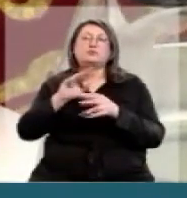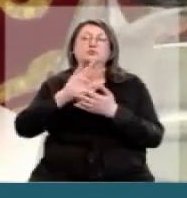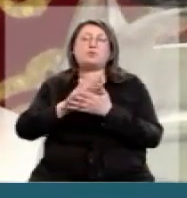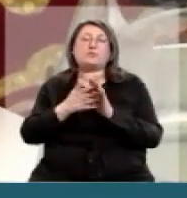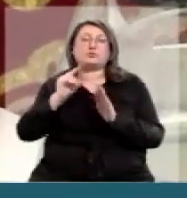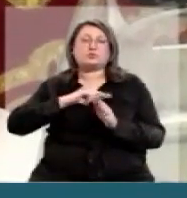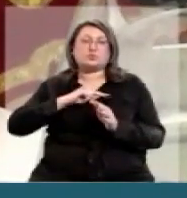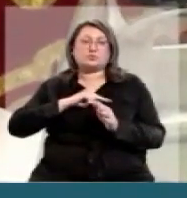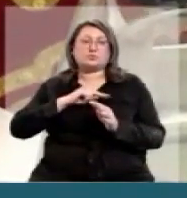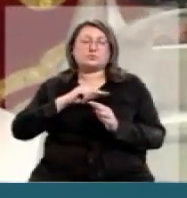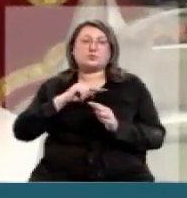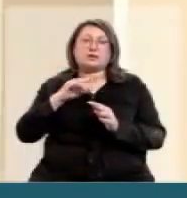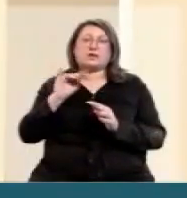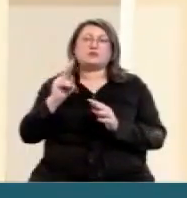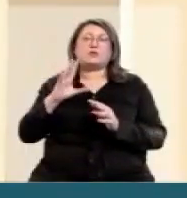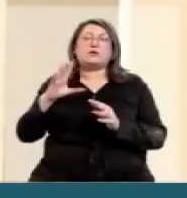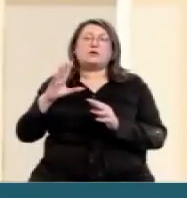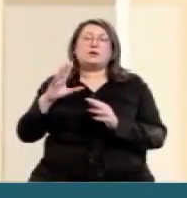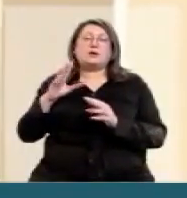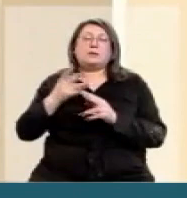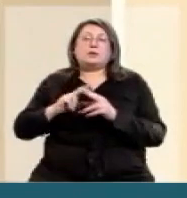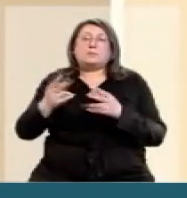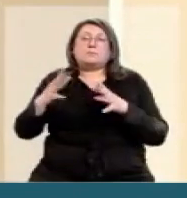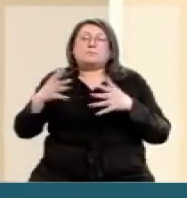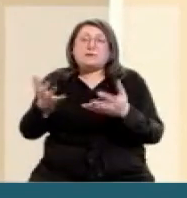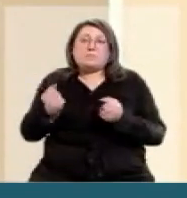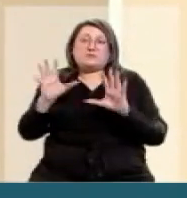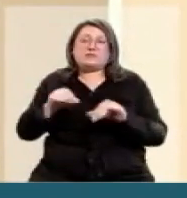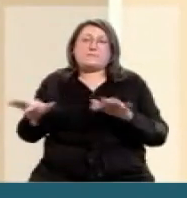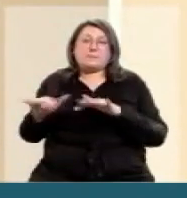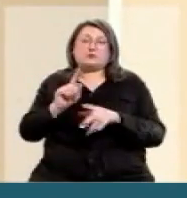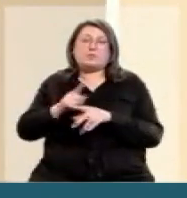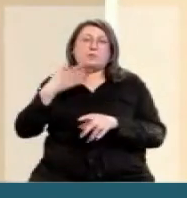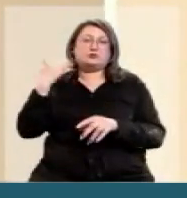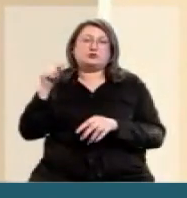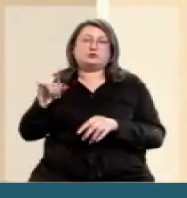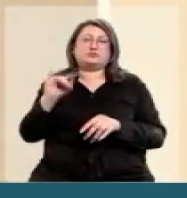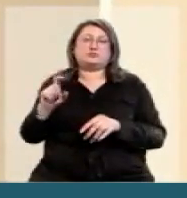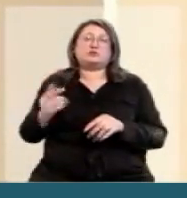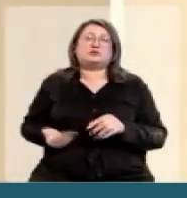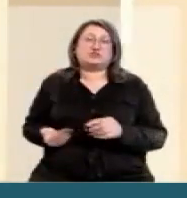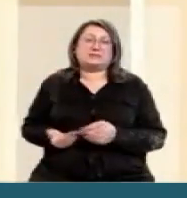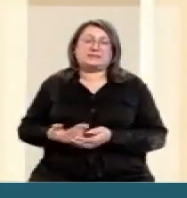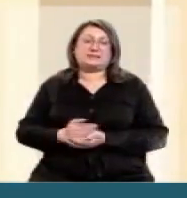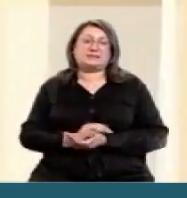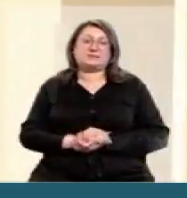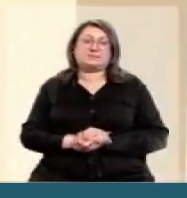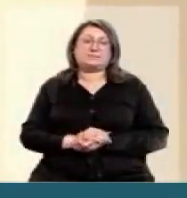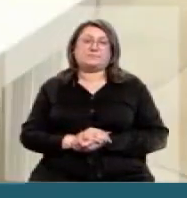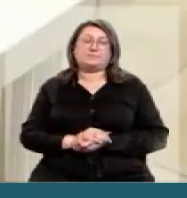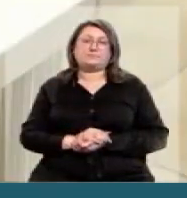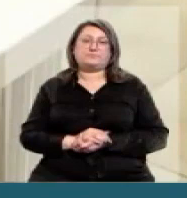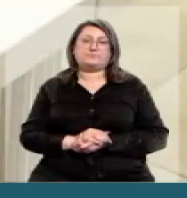тұрмыстық жағдайын бақылауға алған маңызды. Сондықтан да біз олардың тұрмысын жеңілдету мақсатында қолымыздан келген іс-шараларды жүзеге асырып